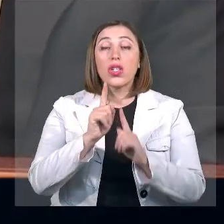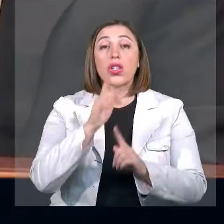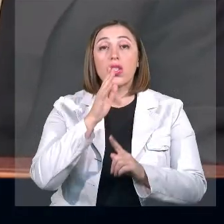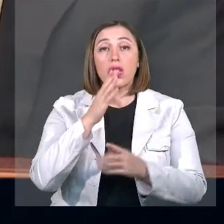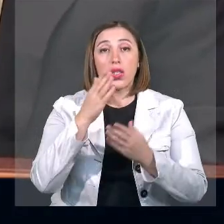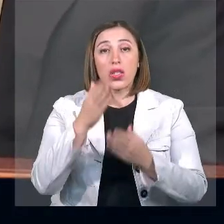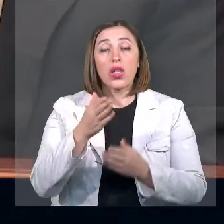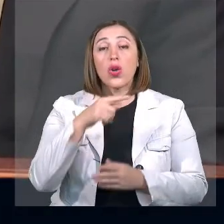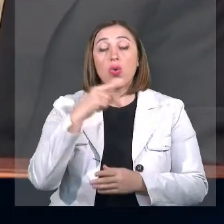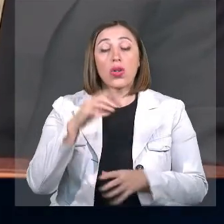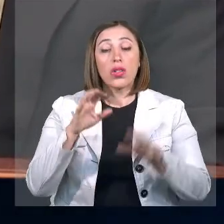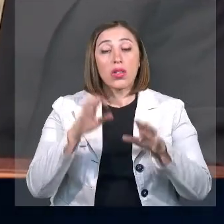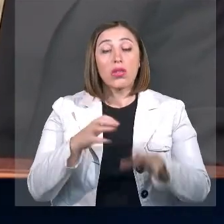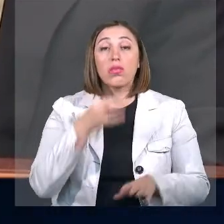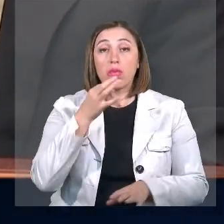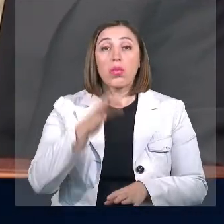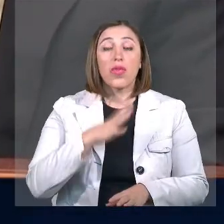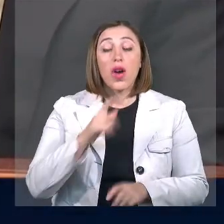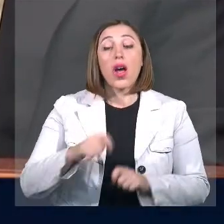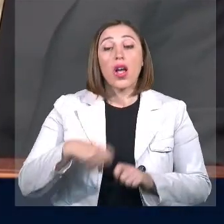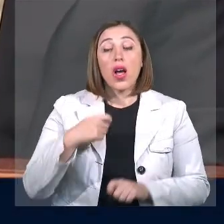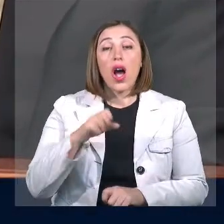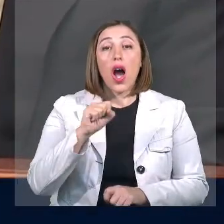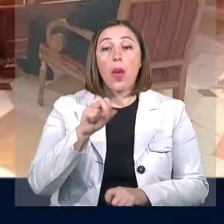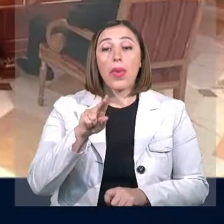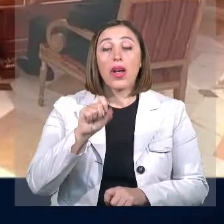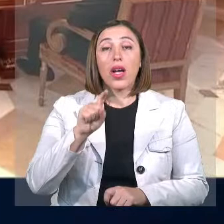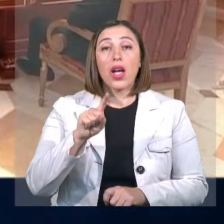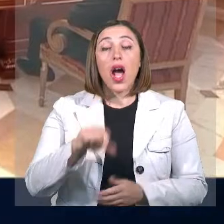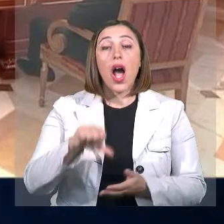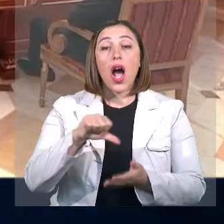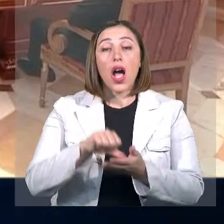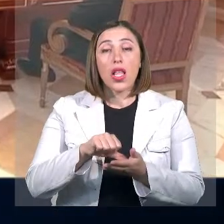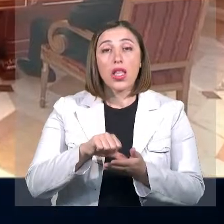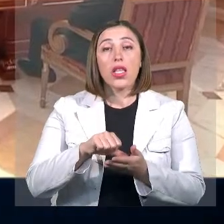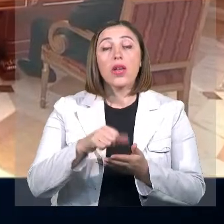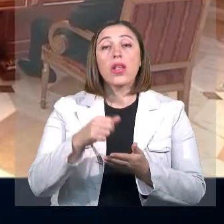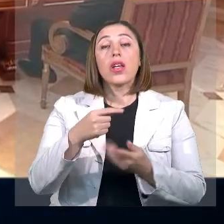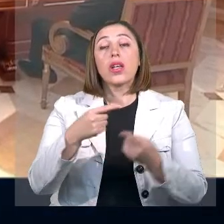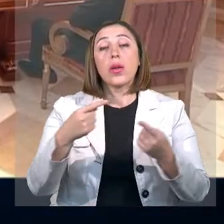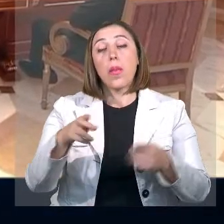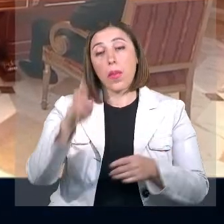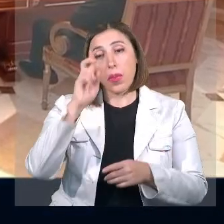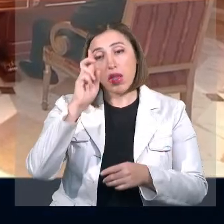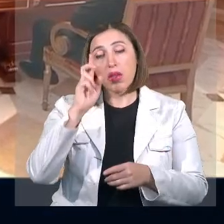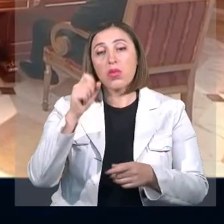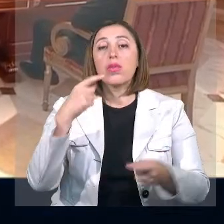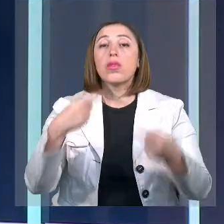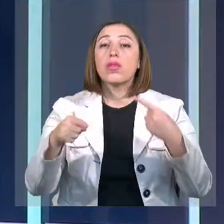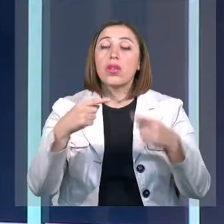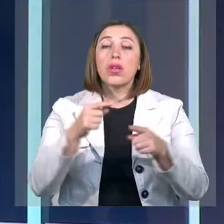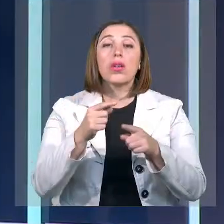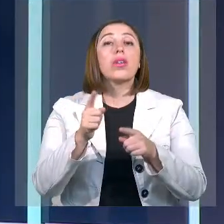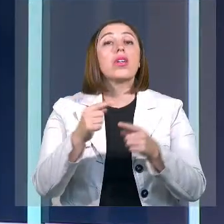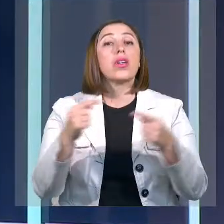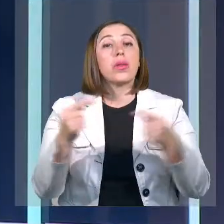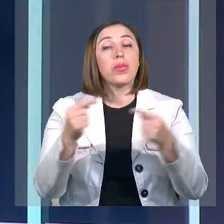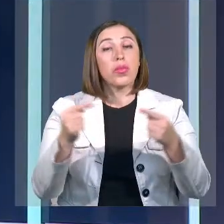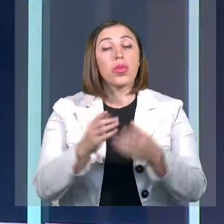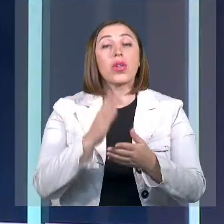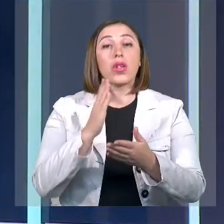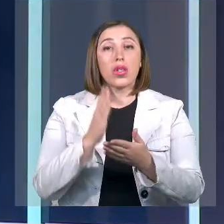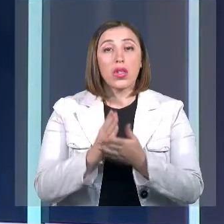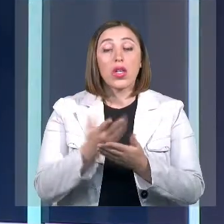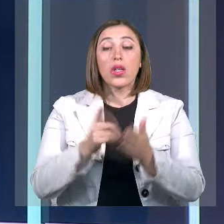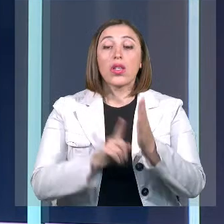Ռուսաստանի նախագահն ասել է, ցավոք ԱՊՀ անդամ որոշ պետությունների միջև տարաձայնությունները պահպանվում են, այս պահին